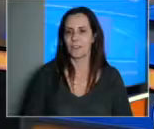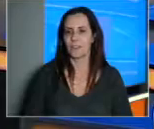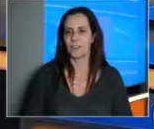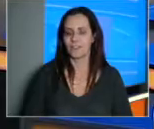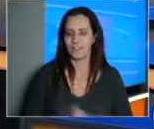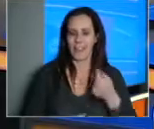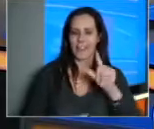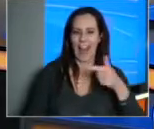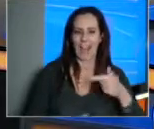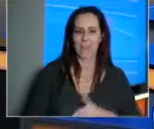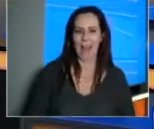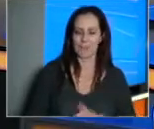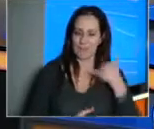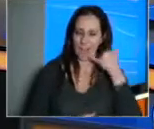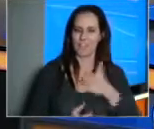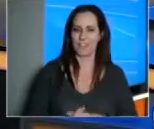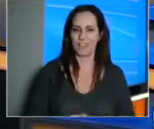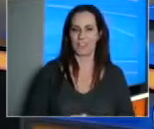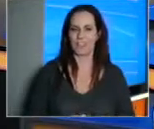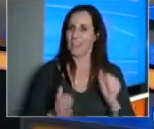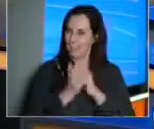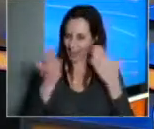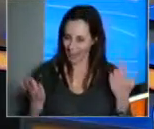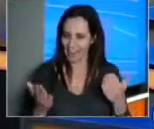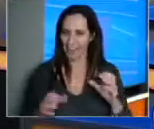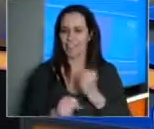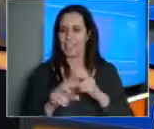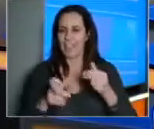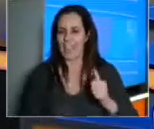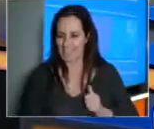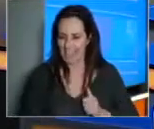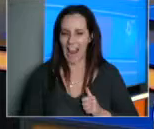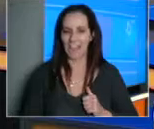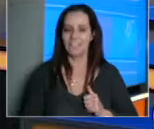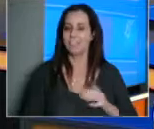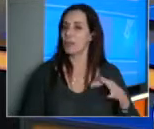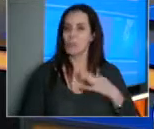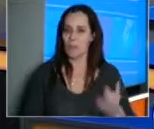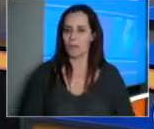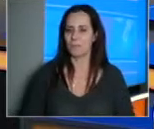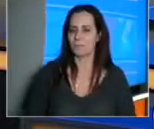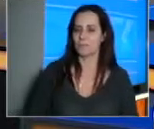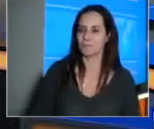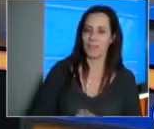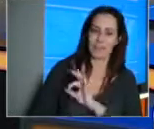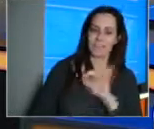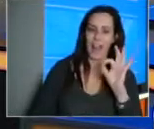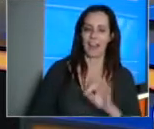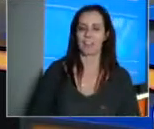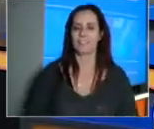גבאי. שלום וברכה. גל גבאי עיתונאית, גלי צהל, מה שלומך?